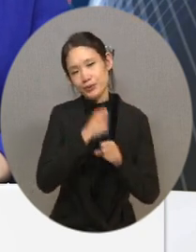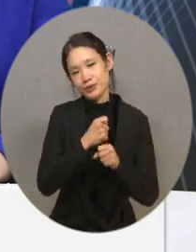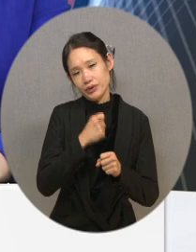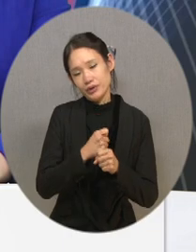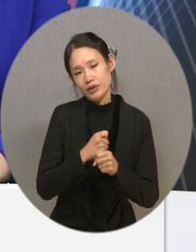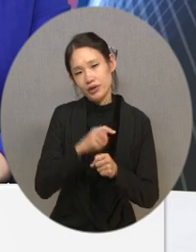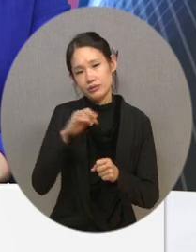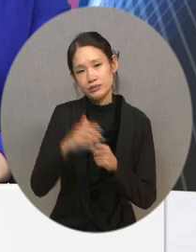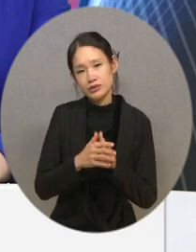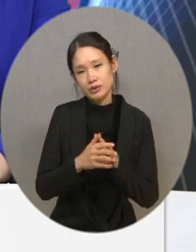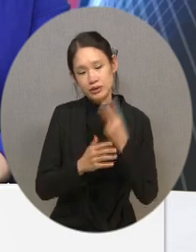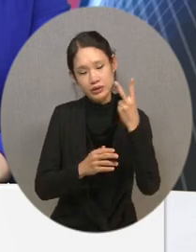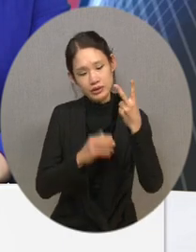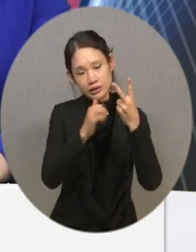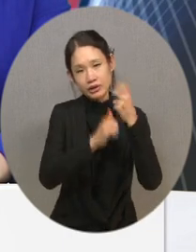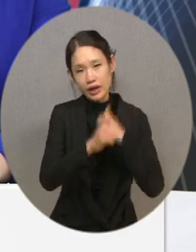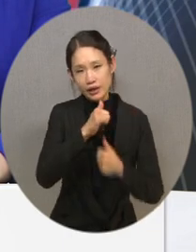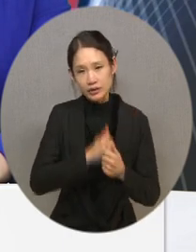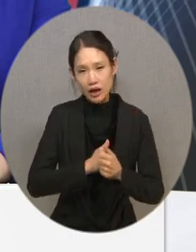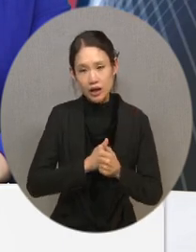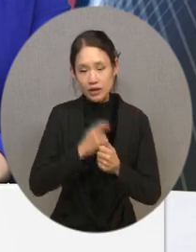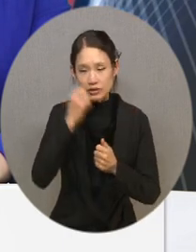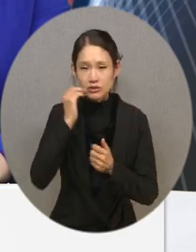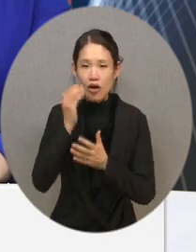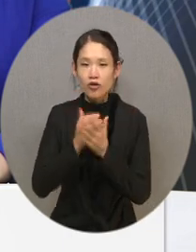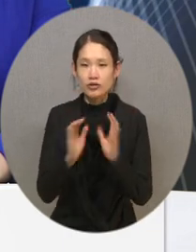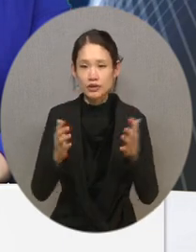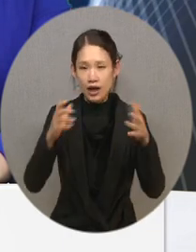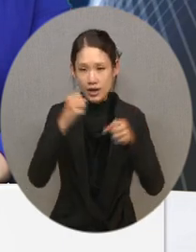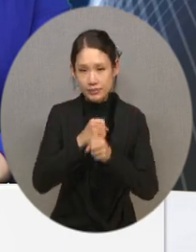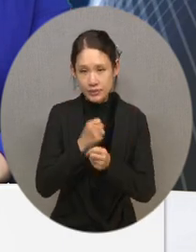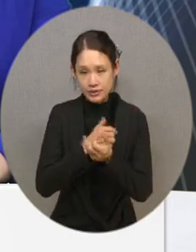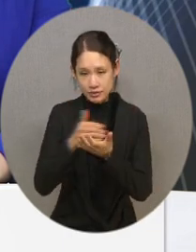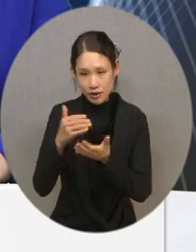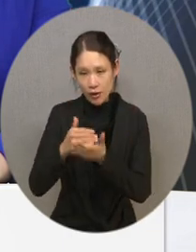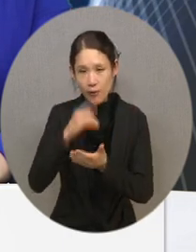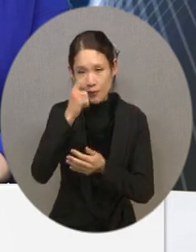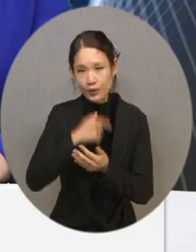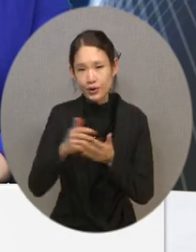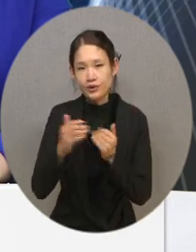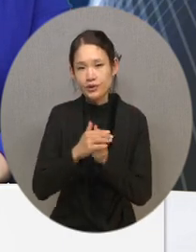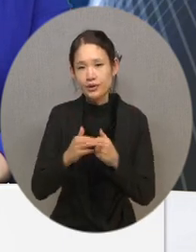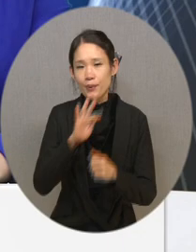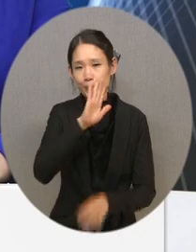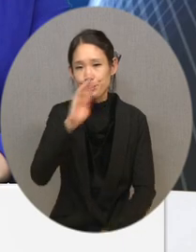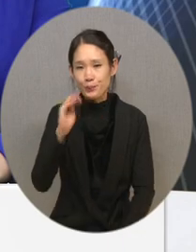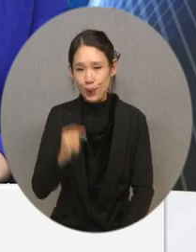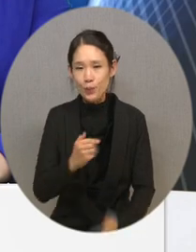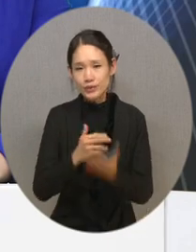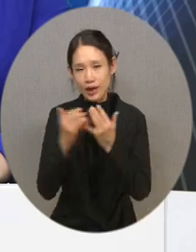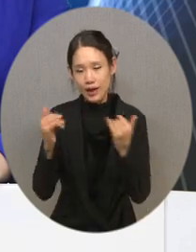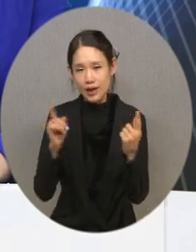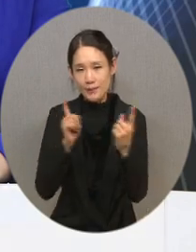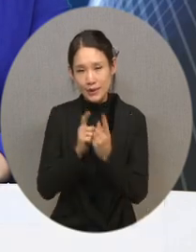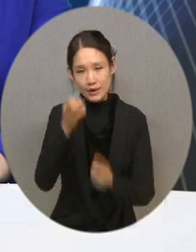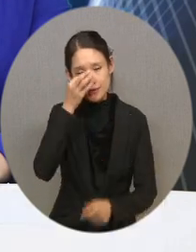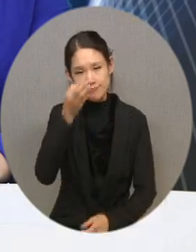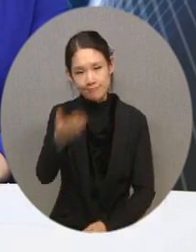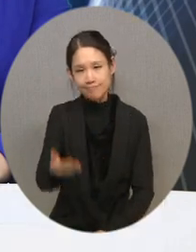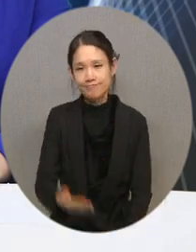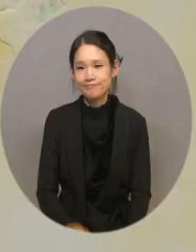강진에서 2대째 청자를 만들며 도자기 그림을 그리는 동양화가 봅작가를 만나러 김서연 아나운서가